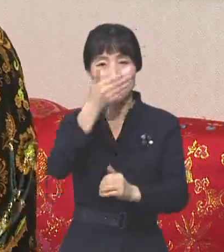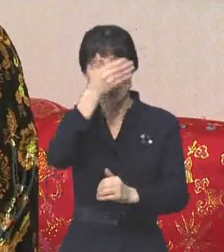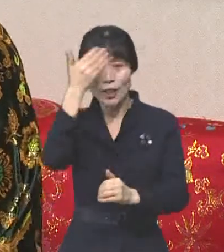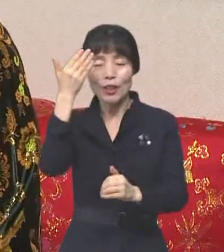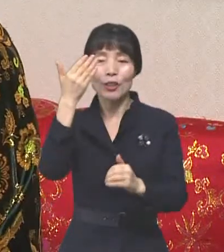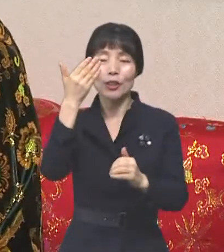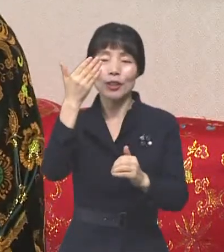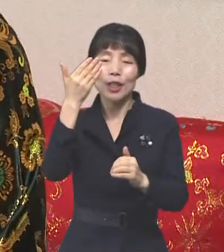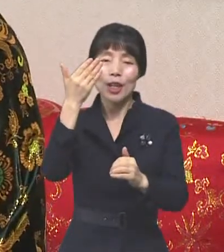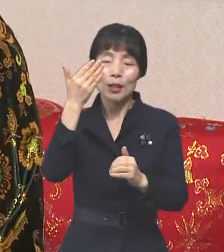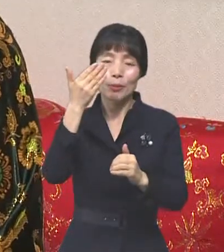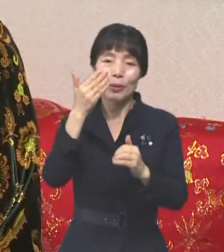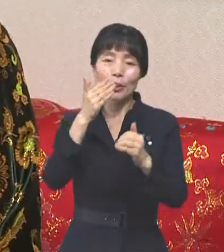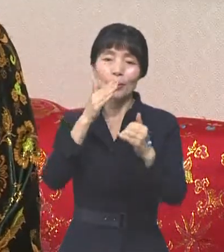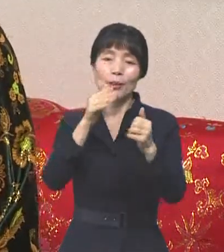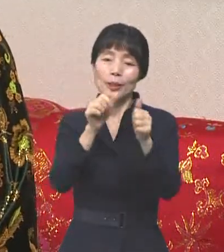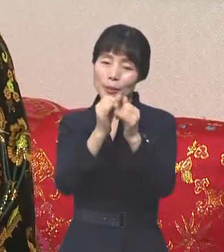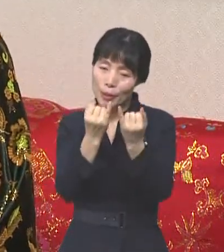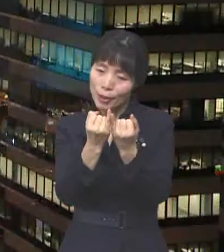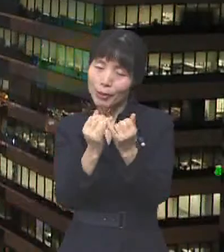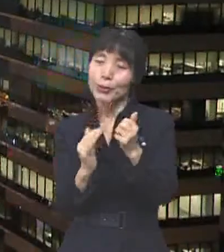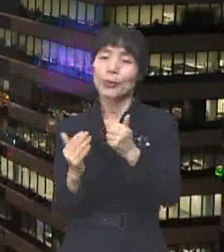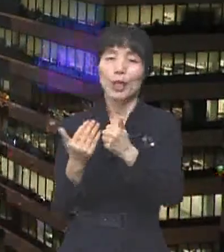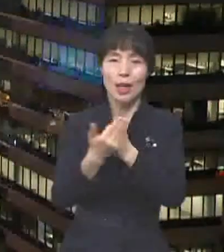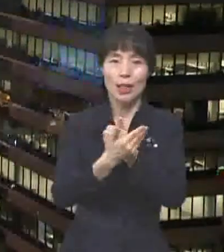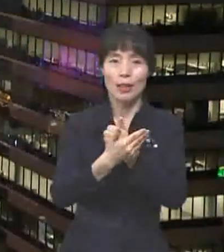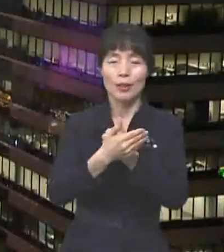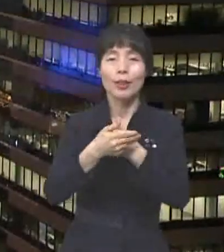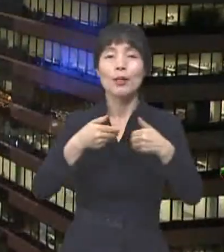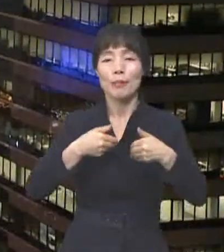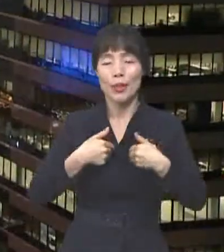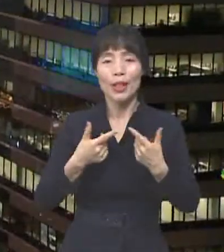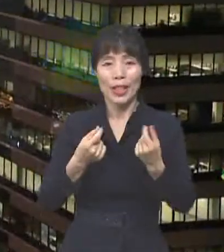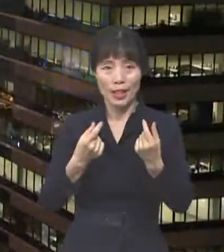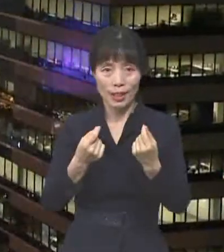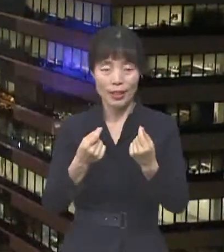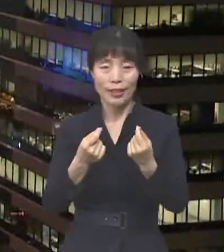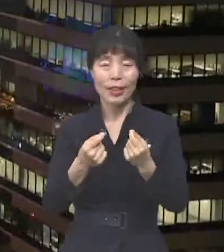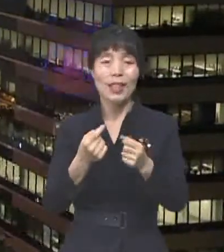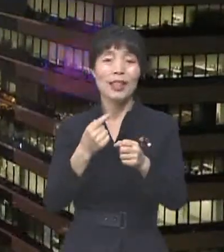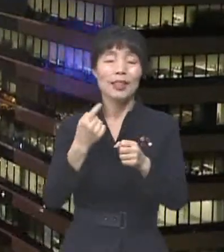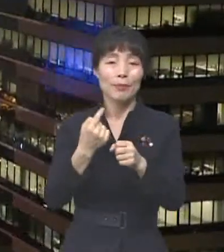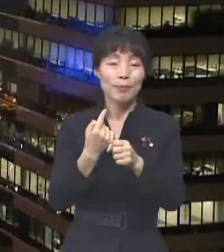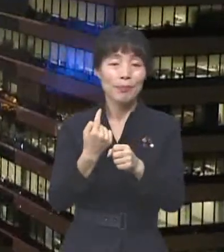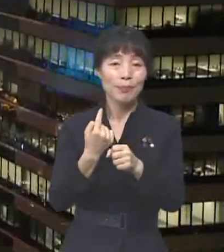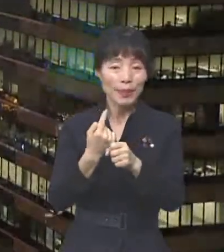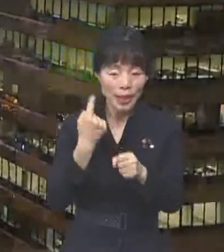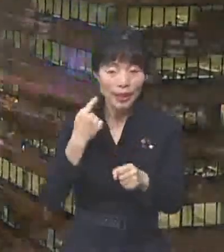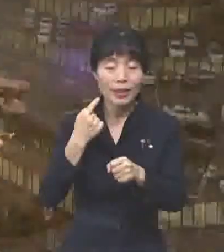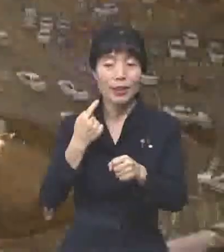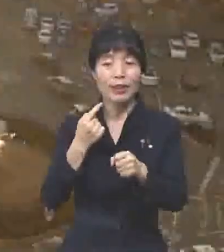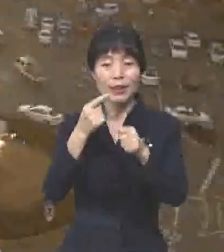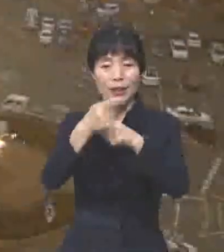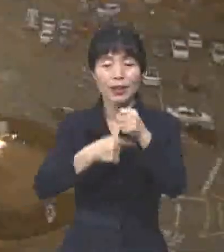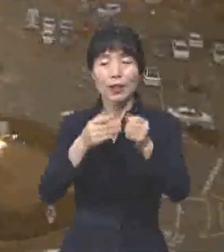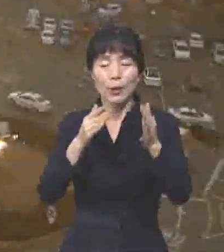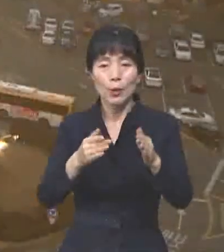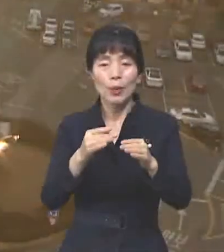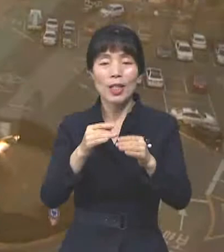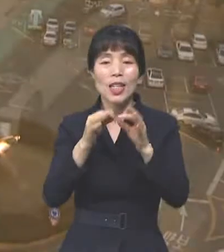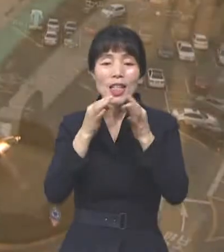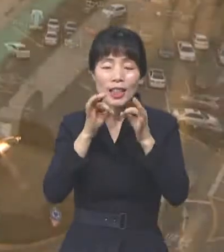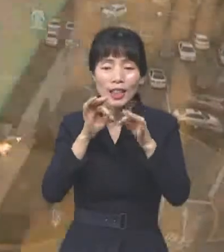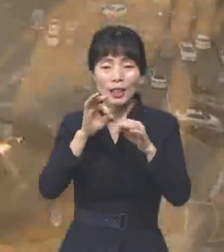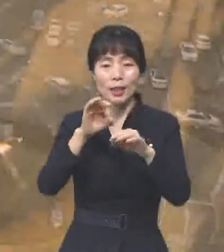좀 안아주는 그런 게 있어야 될 것 같아요. 왜냐하면 다사다난했던 지난 2019년 황금 돼지해를